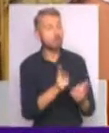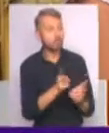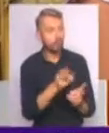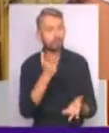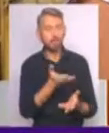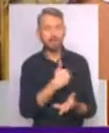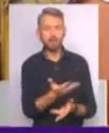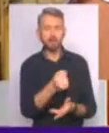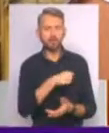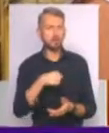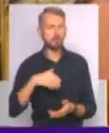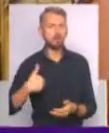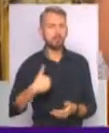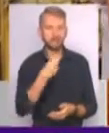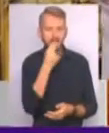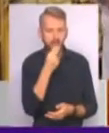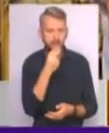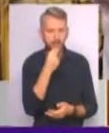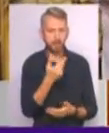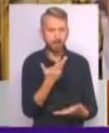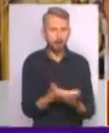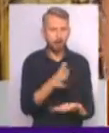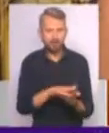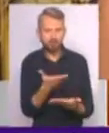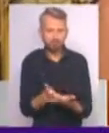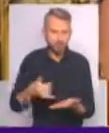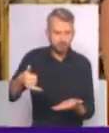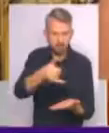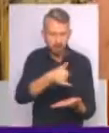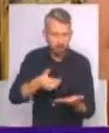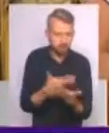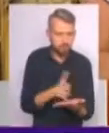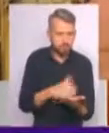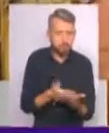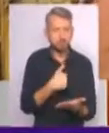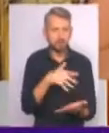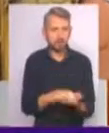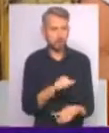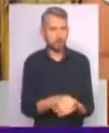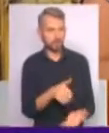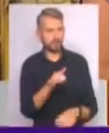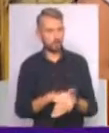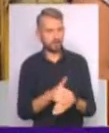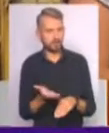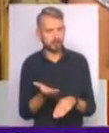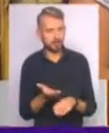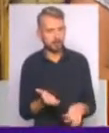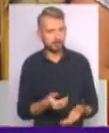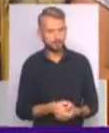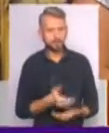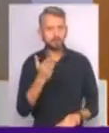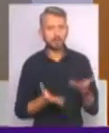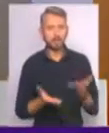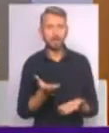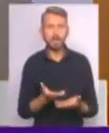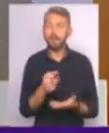Якщо ми візьмемо найполезніший продукт, пожаримо його в якому-нибудь кляре, ми його спортили просто безнадежно. Если же мы